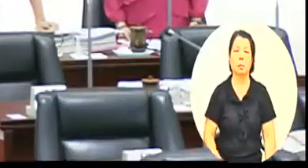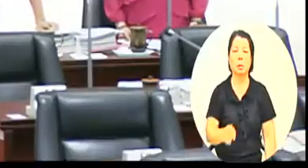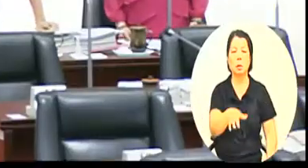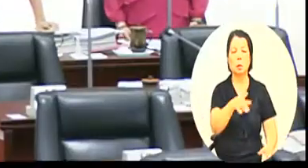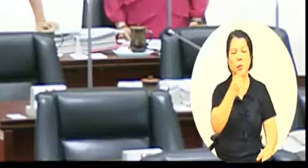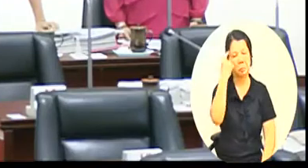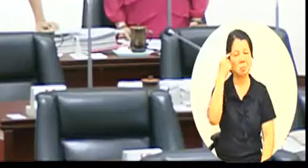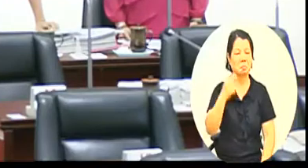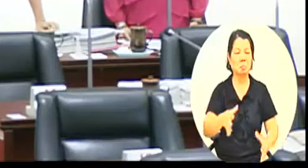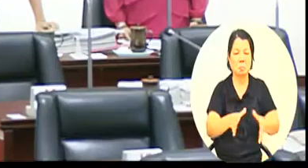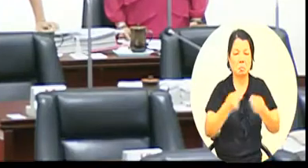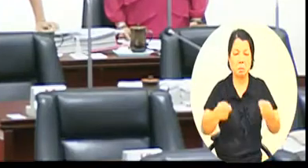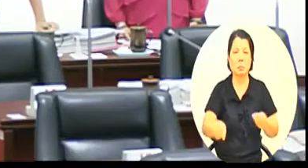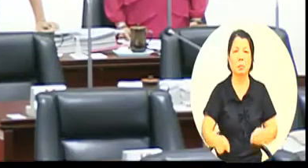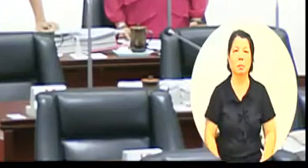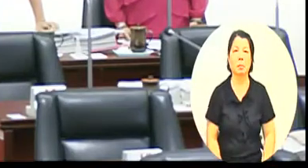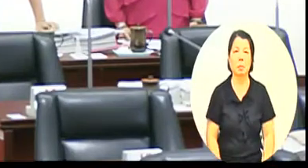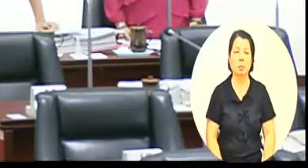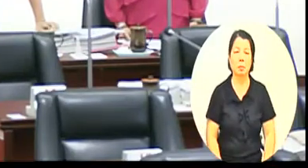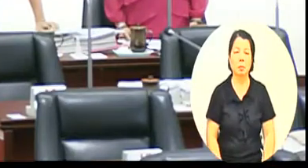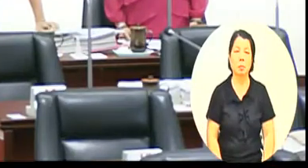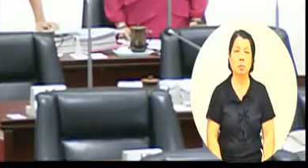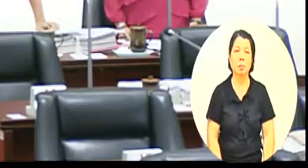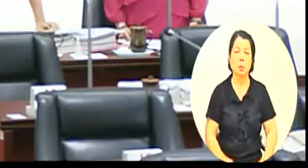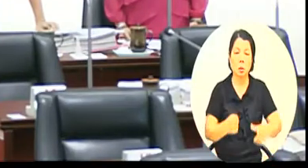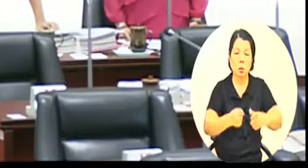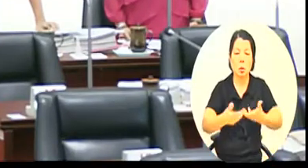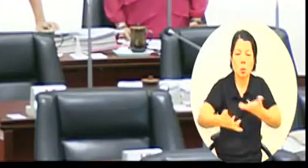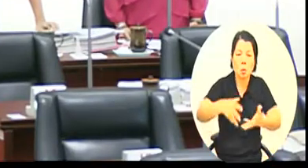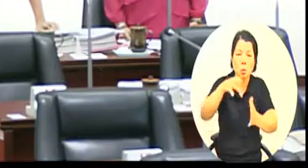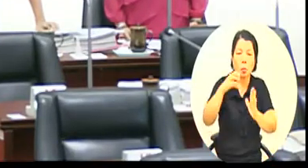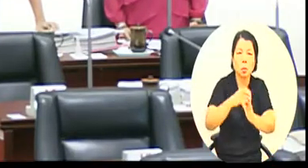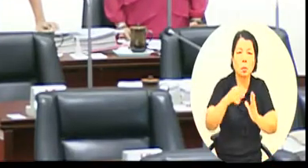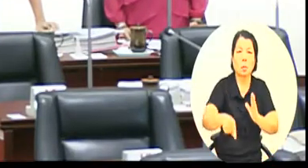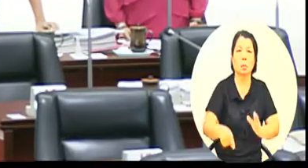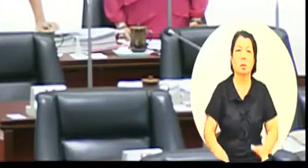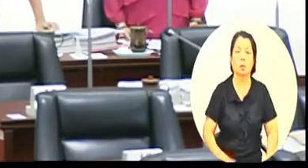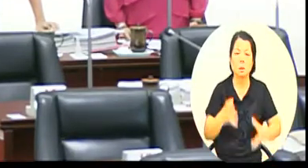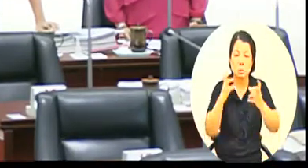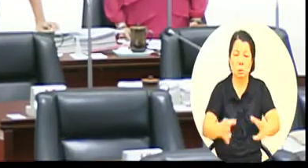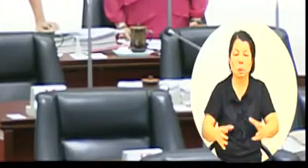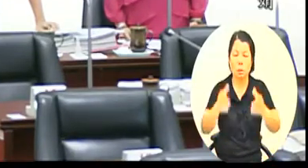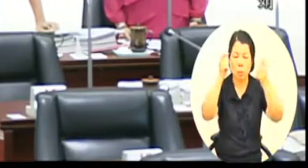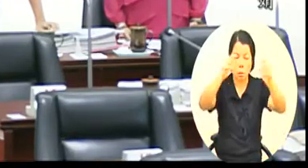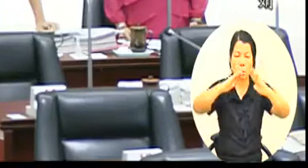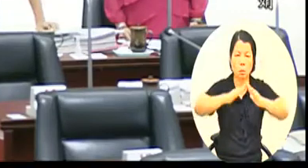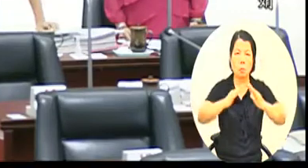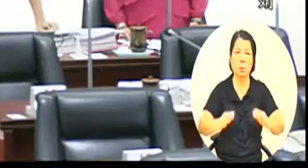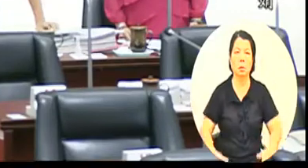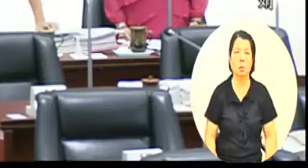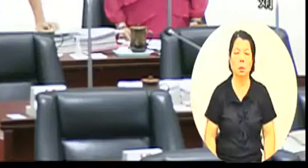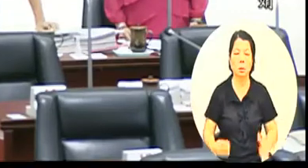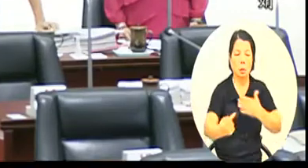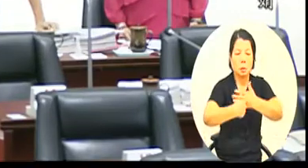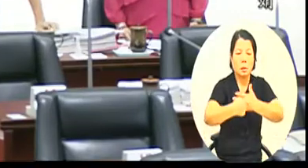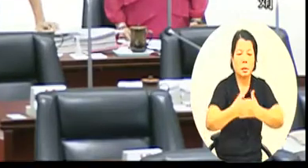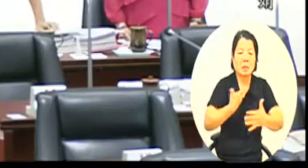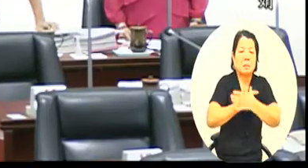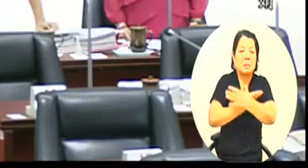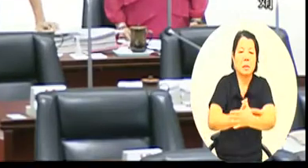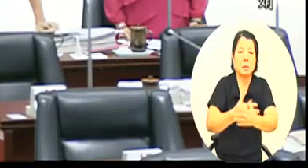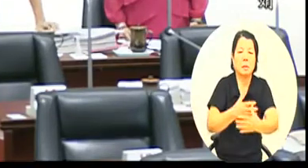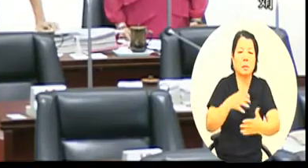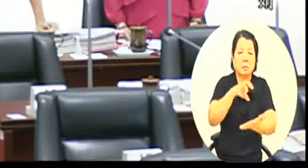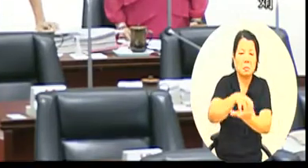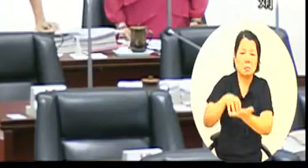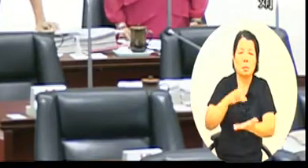嘛？公务局建管处设了一个高雄处，美其名叫奖励办法，实